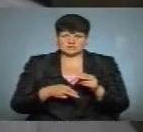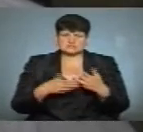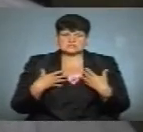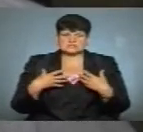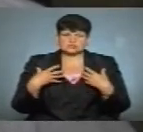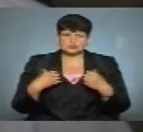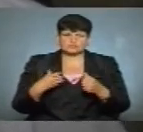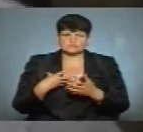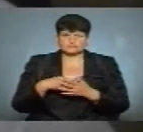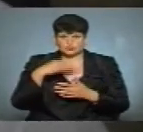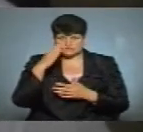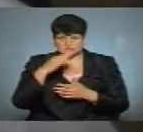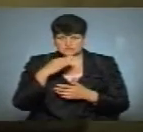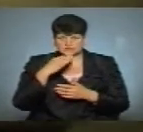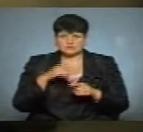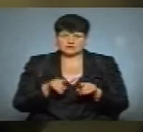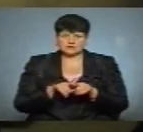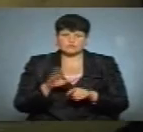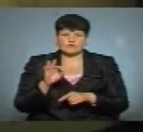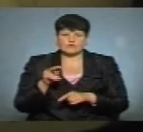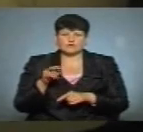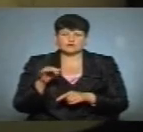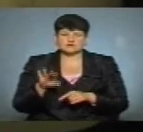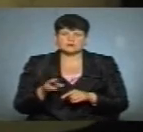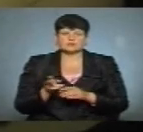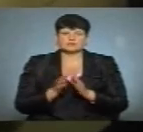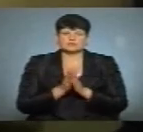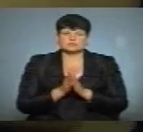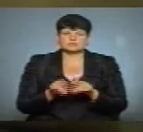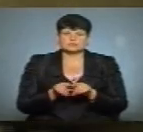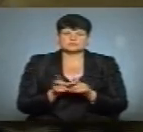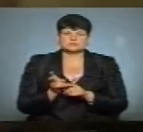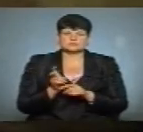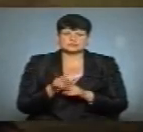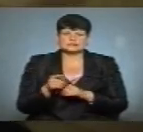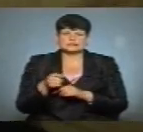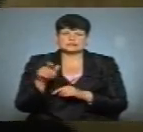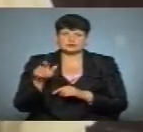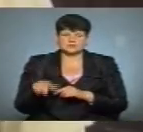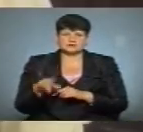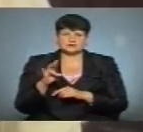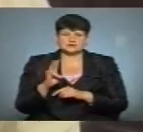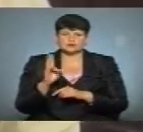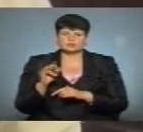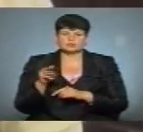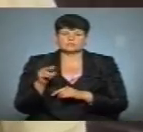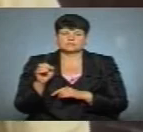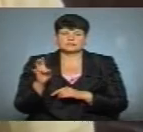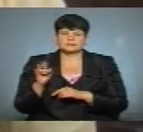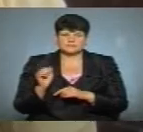свого тата, який теж Володимир. Помолитися до храму прийшла тернополянка Надія Купина. Це велика